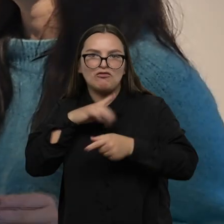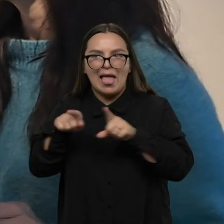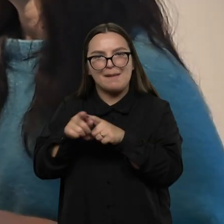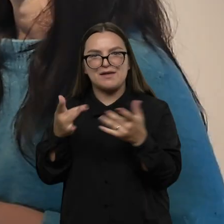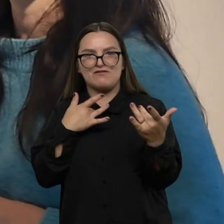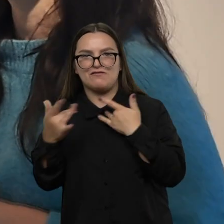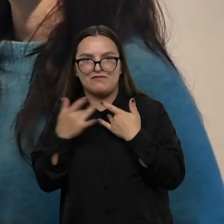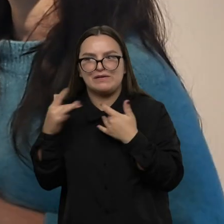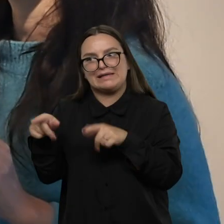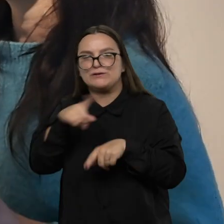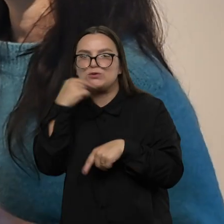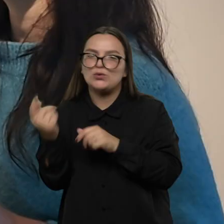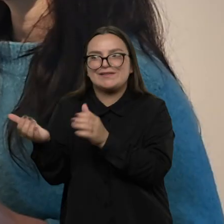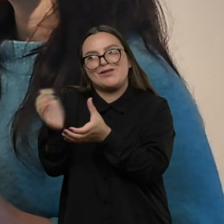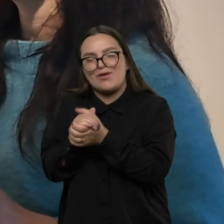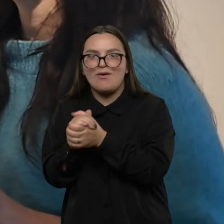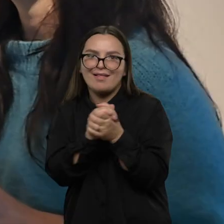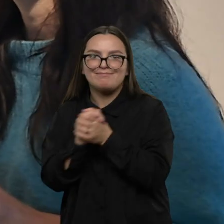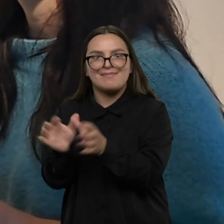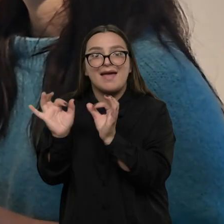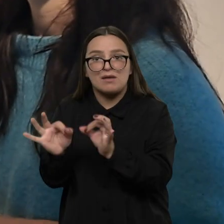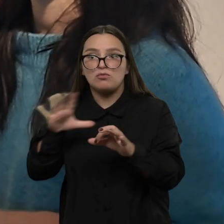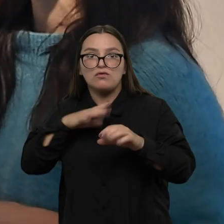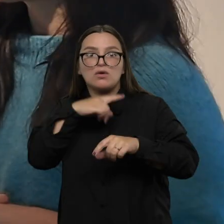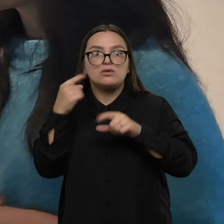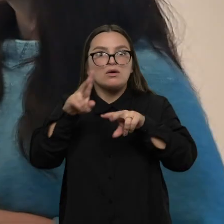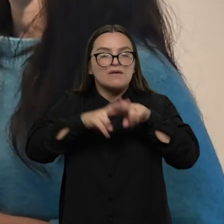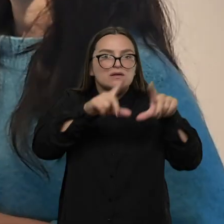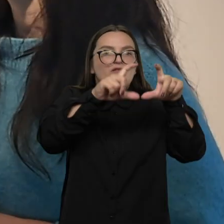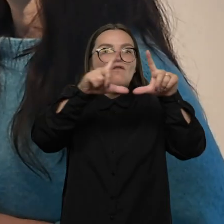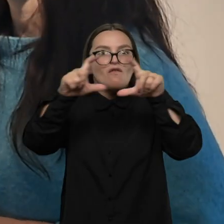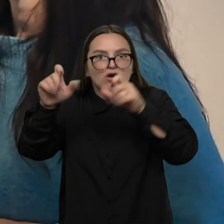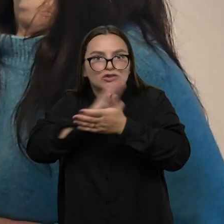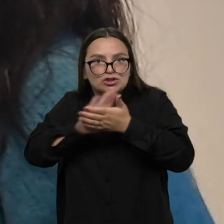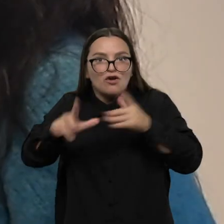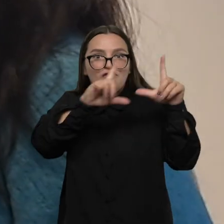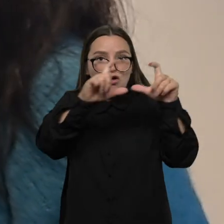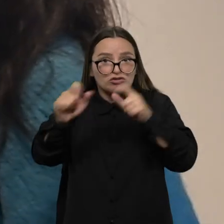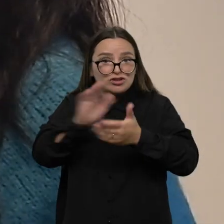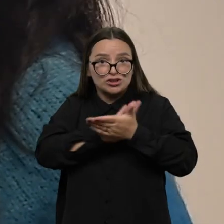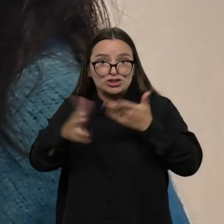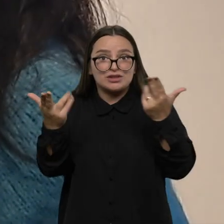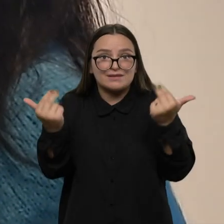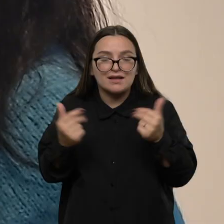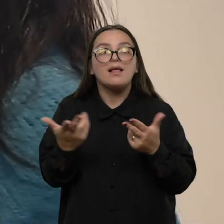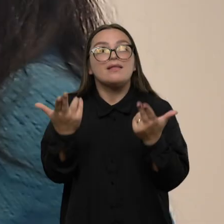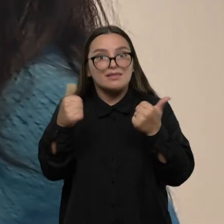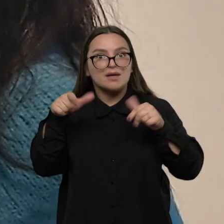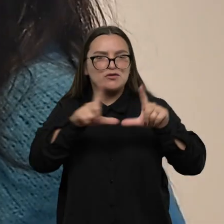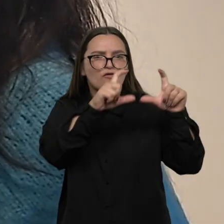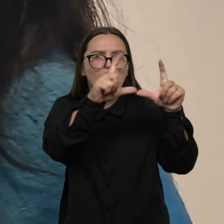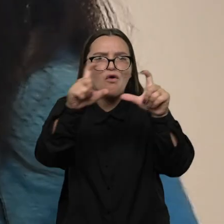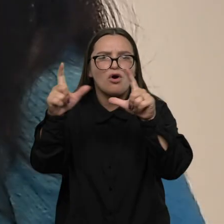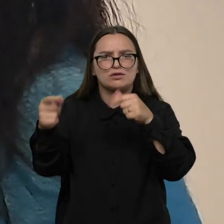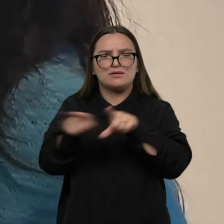stribų draugas. Jis čia fotografuodavo. Čia tas fotografas? Taip, čia tas fotografas. Jis fotografuodavo,